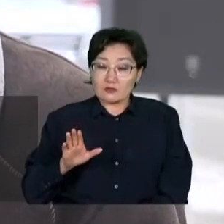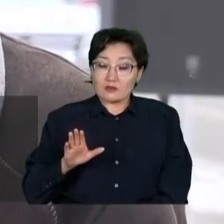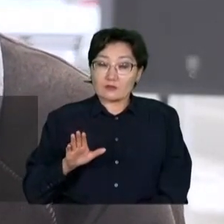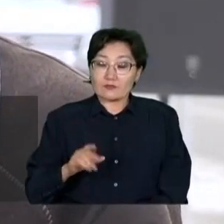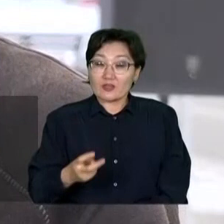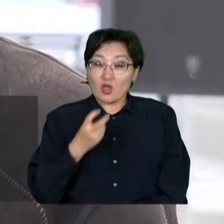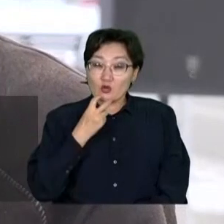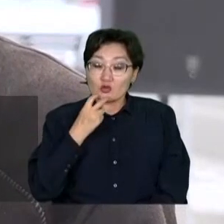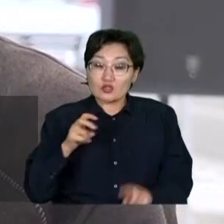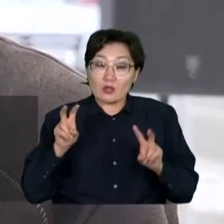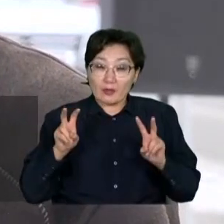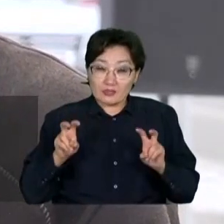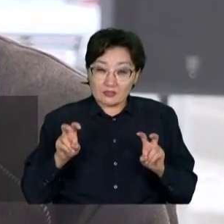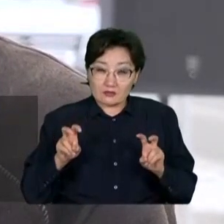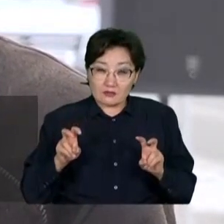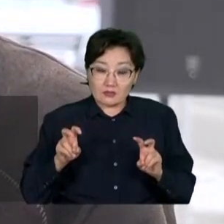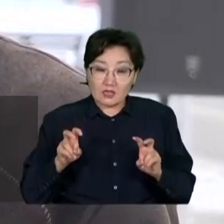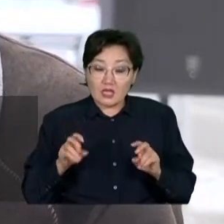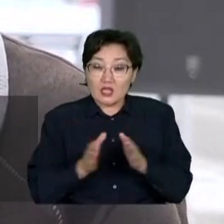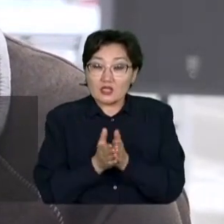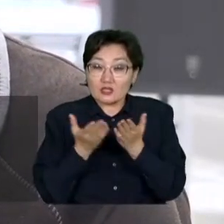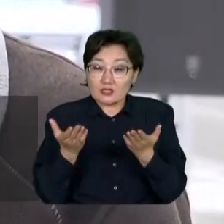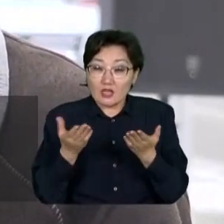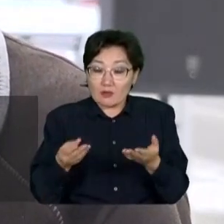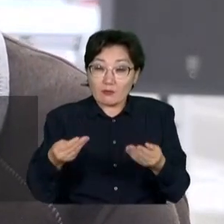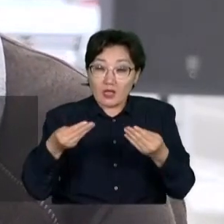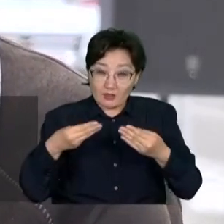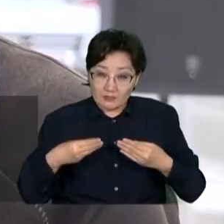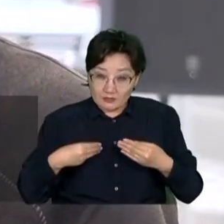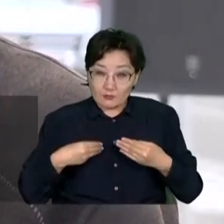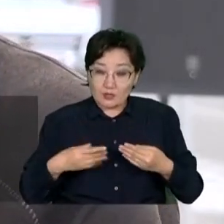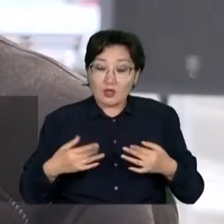«Тың күлкісі» деген кітабын